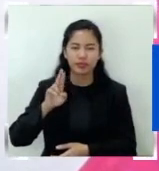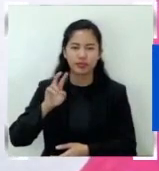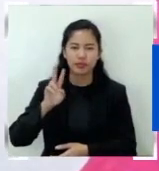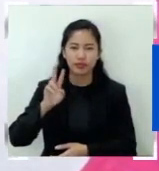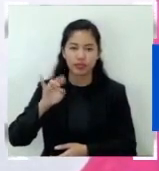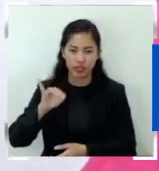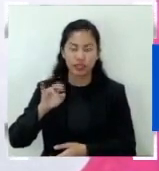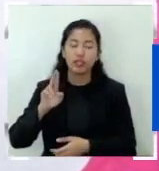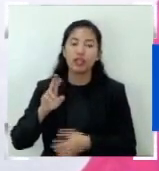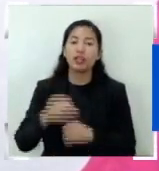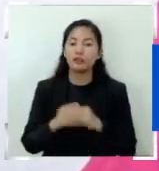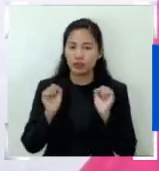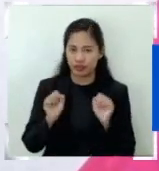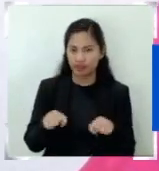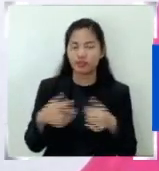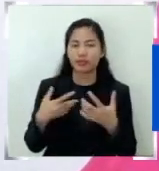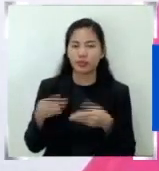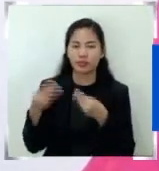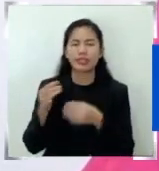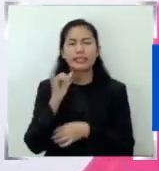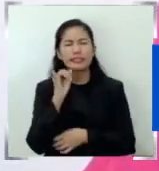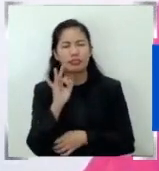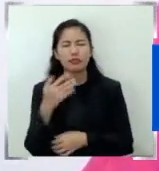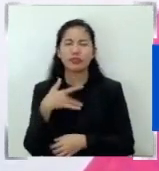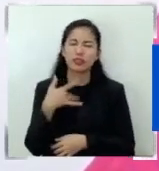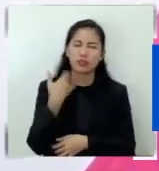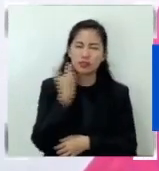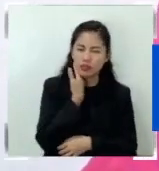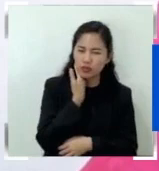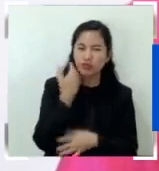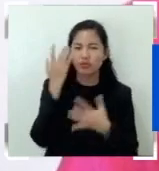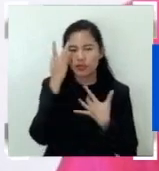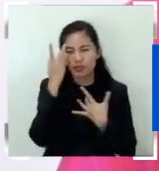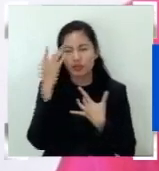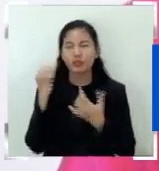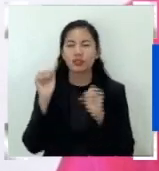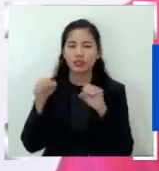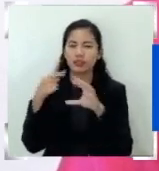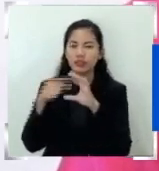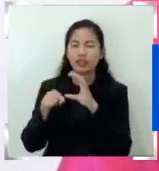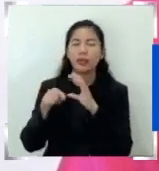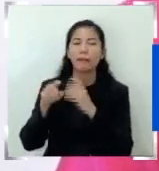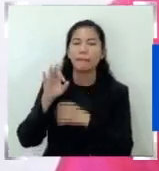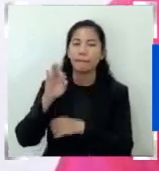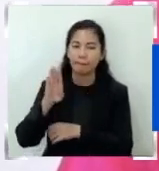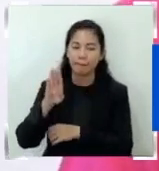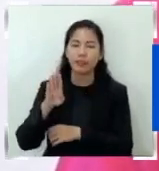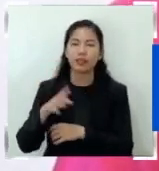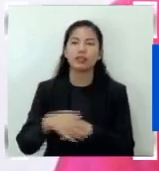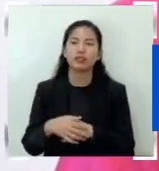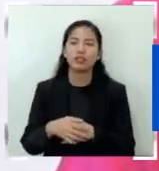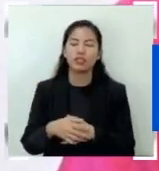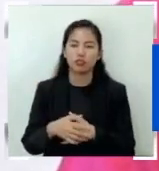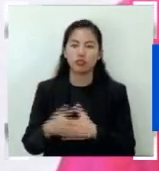doktor, pwede tayong mag-message sa Facebook page ng Bayanihan Ikonsulta. Tuloy-tuloy ang pagbibigay natin ng